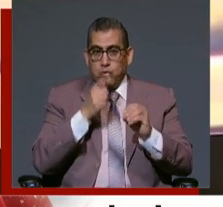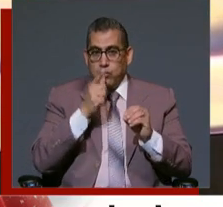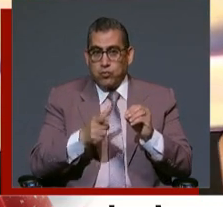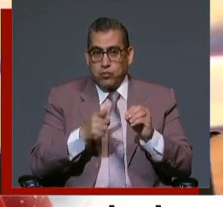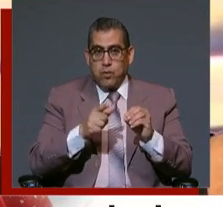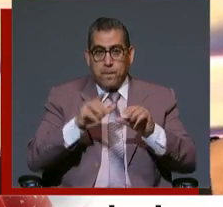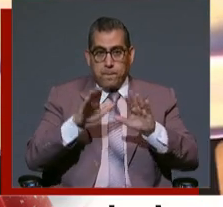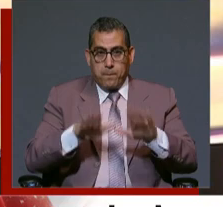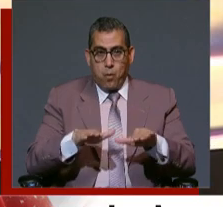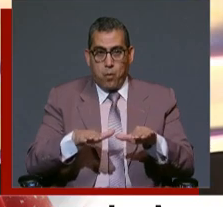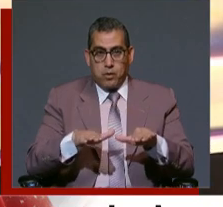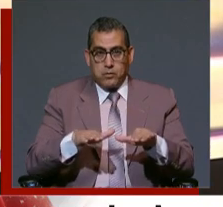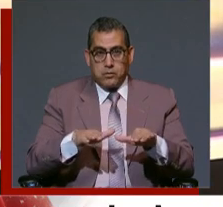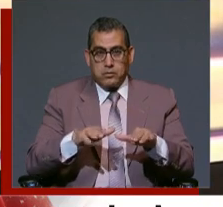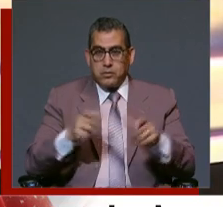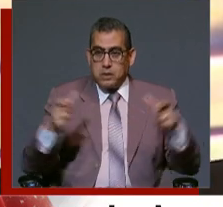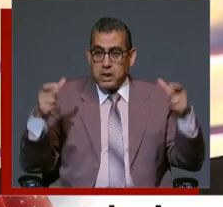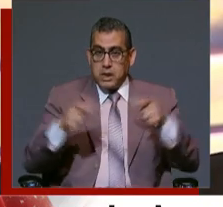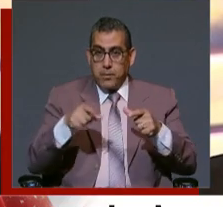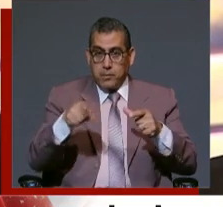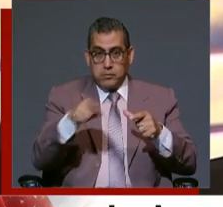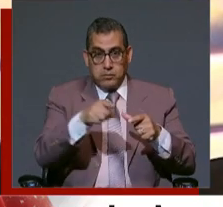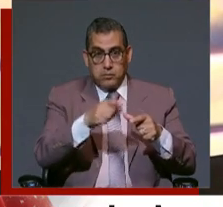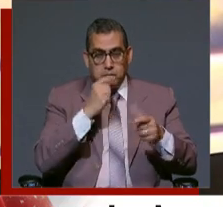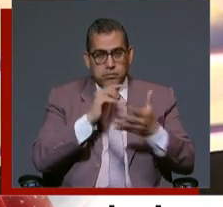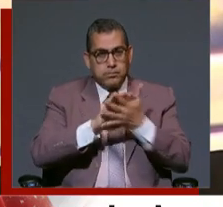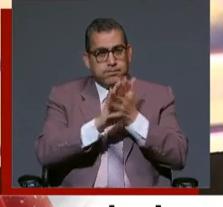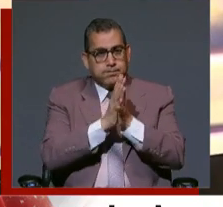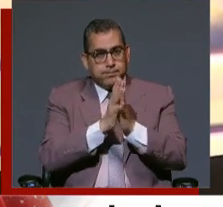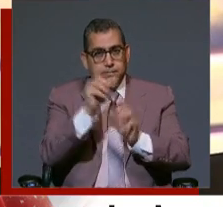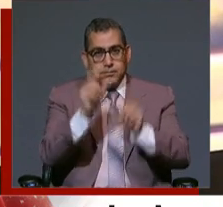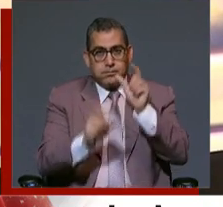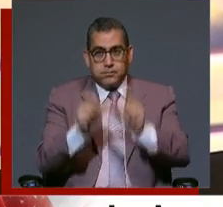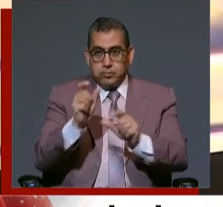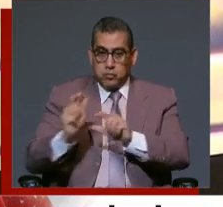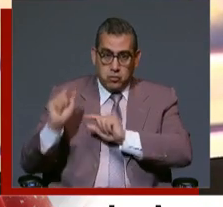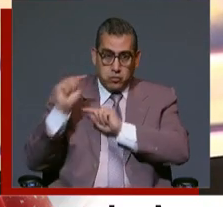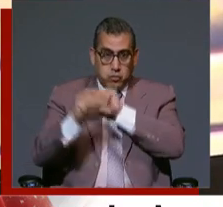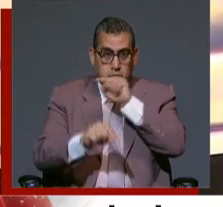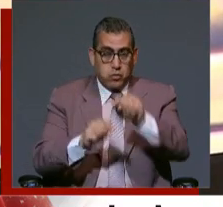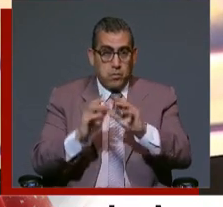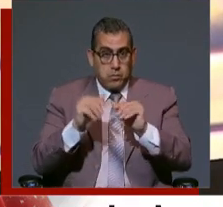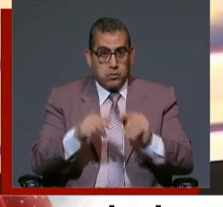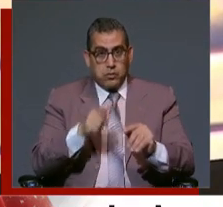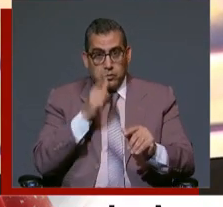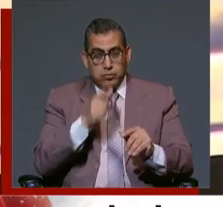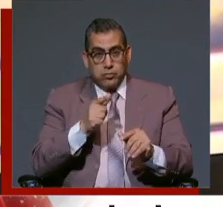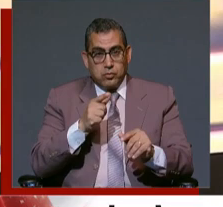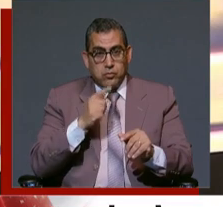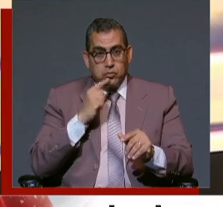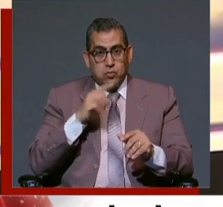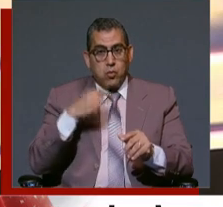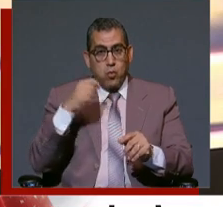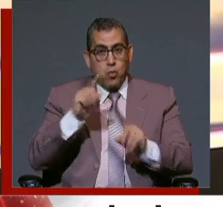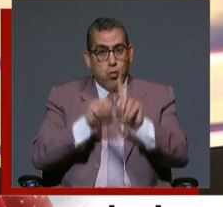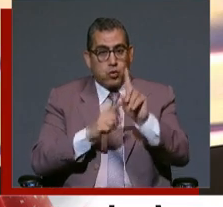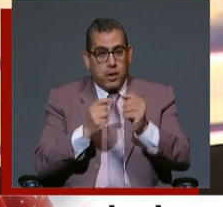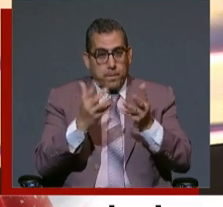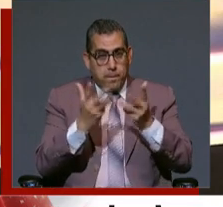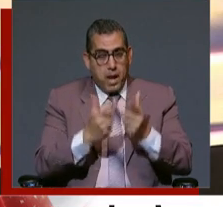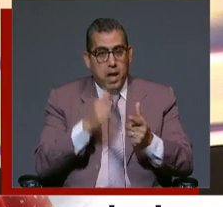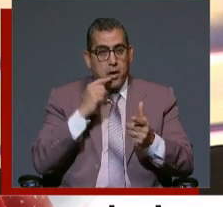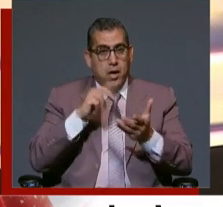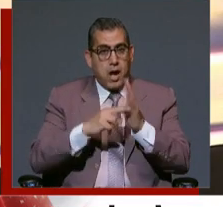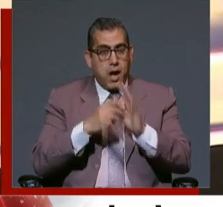وجود هذا الحدث ووجود هذا الكم من الضيوف، طبعا رؤساء دول ووزراء مالية